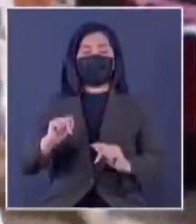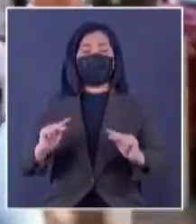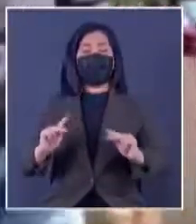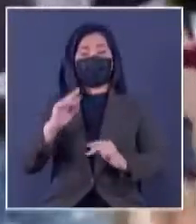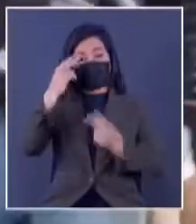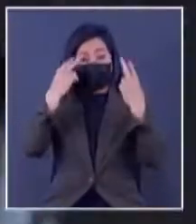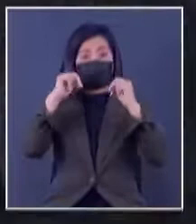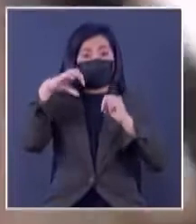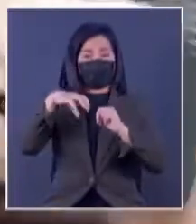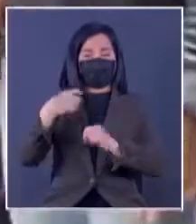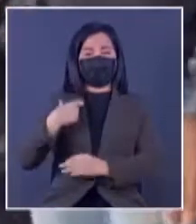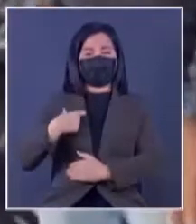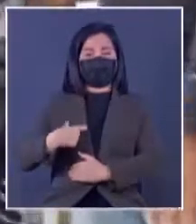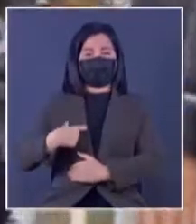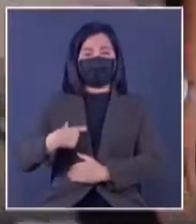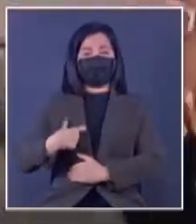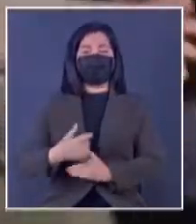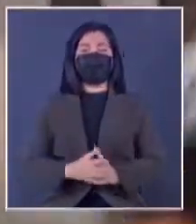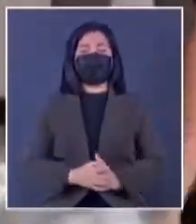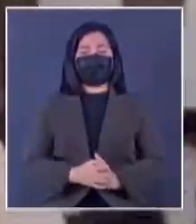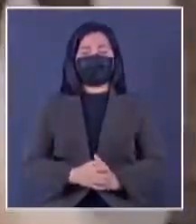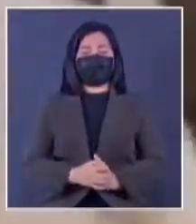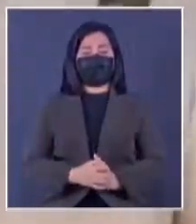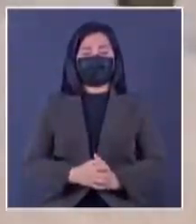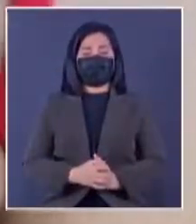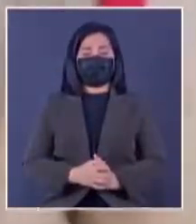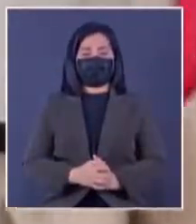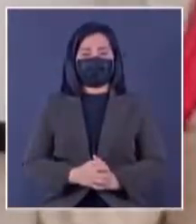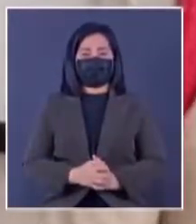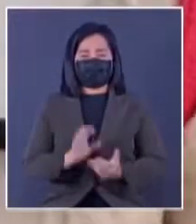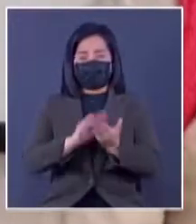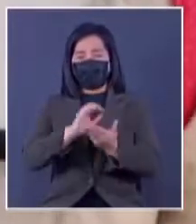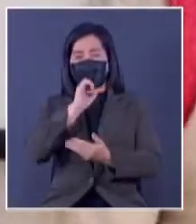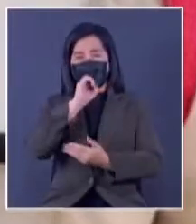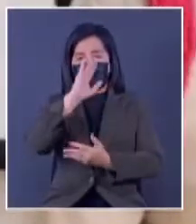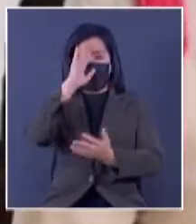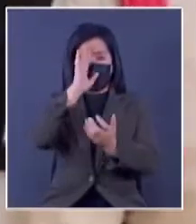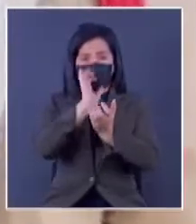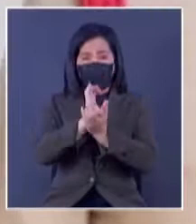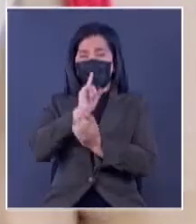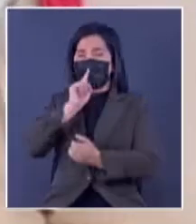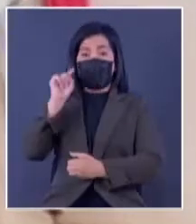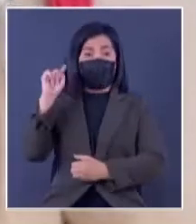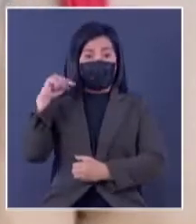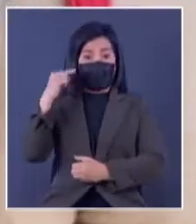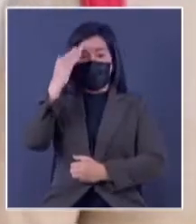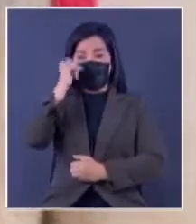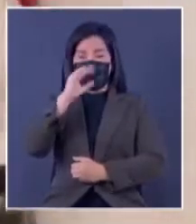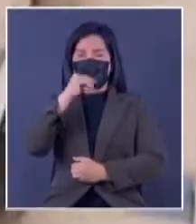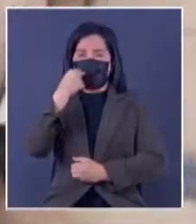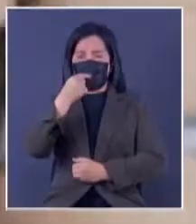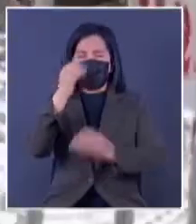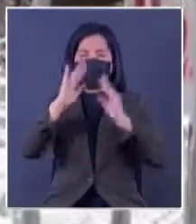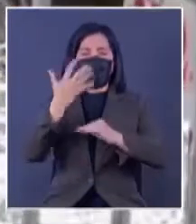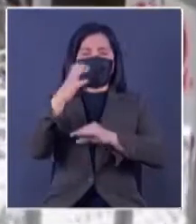รัฐมนตรีและทนายความของคุณเอกประยุทธ์จันทร์โอชานายกรัฐมนตรีแจ้งความในข้อหาหมิ่นประมาทด้วยการโฆษณา